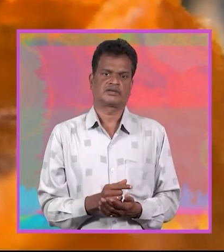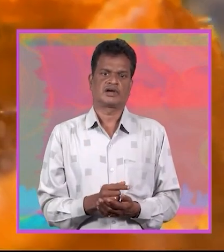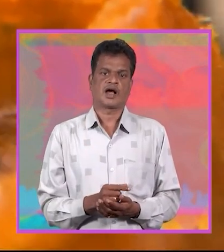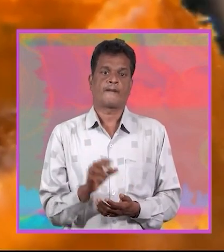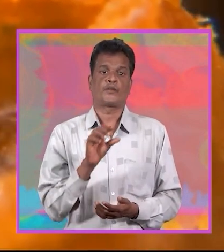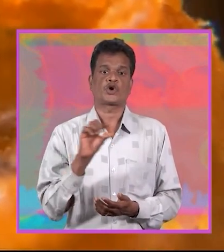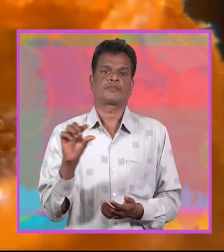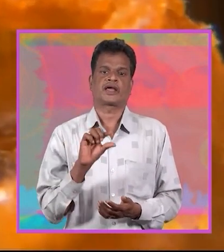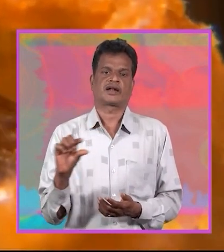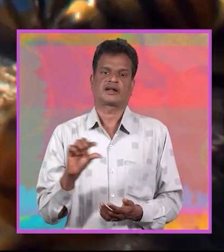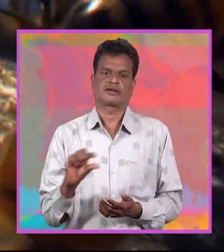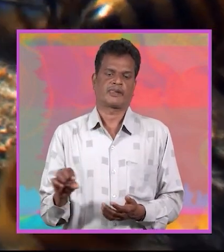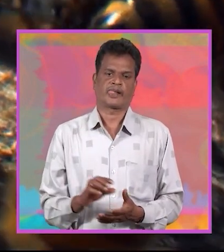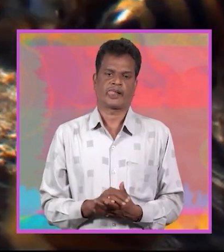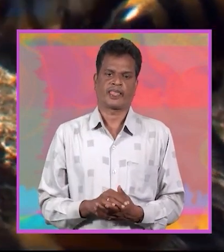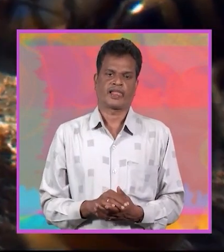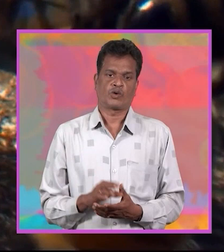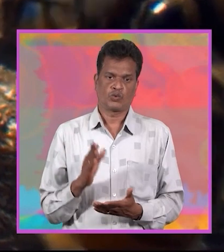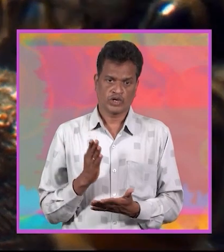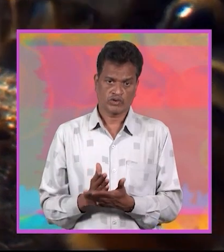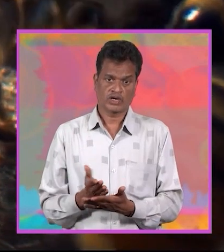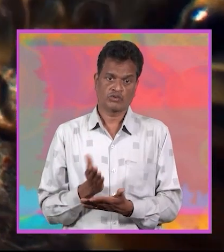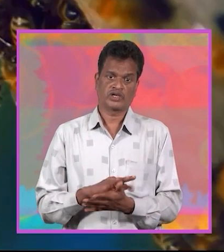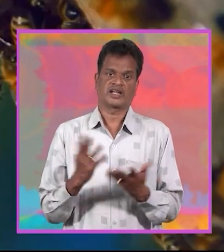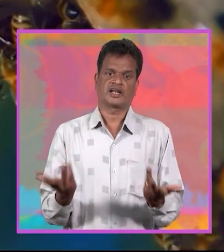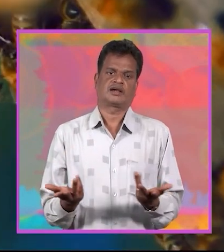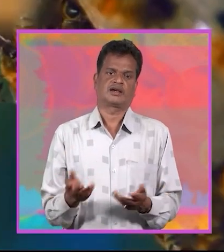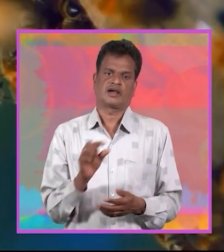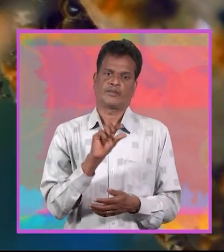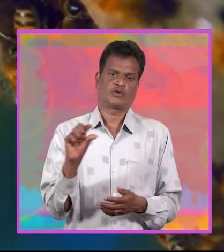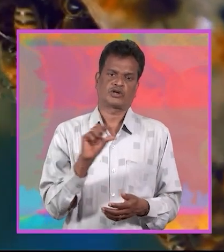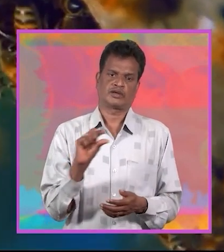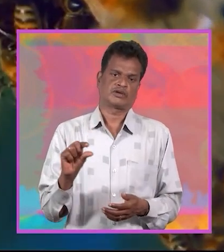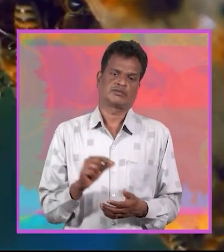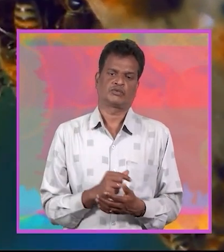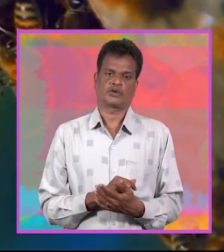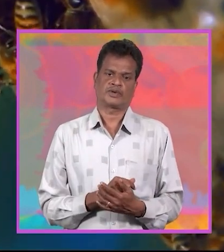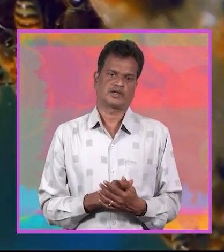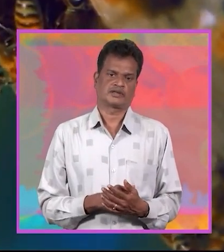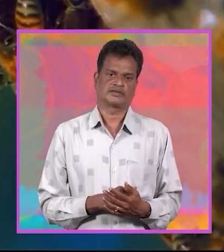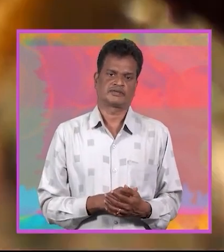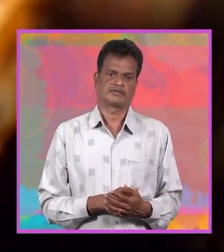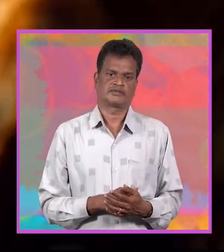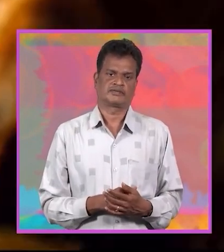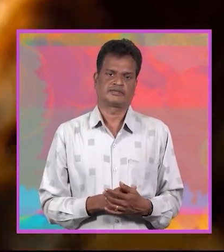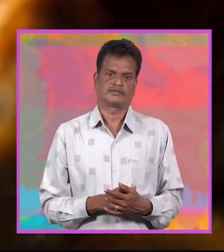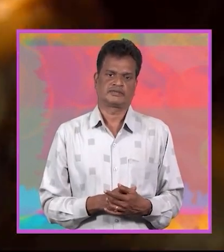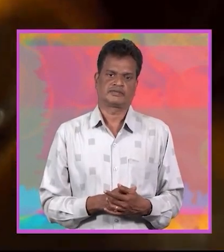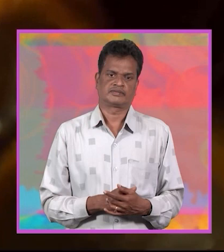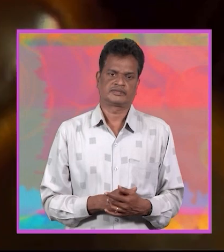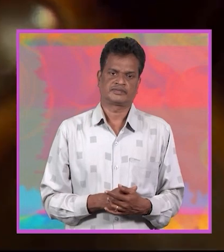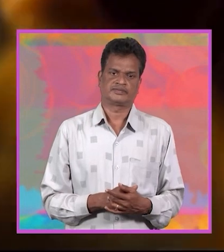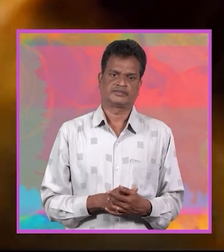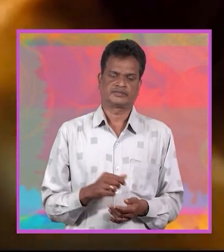பொருட்பெயர். உயிருள்ள உயிரற்ற பொருள்களை குறிப்பது பொருட்பெயர்